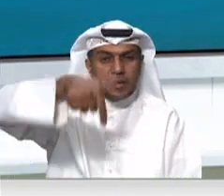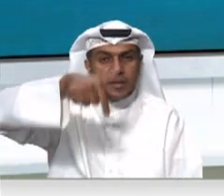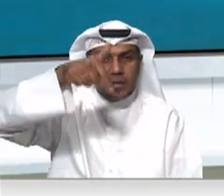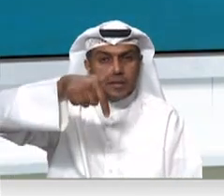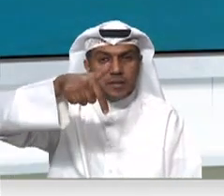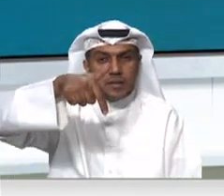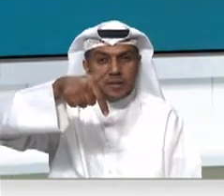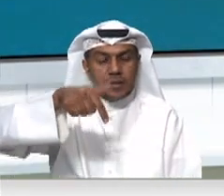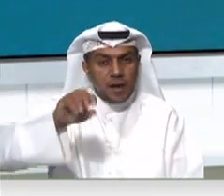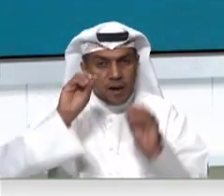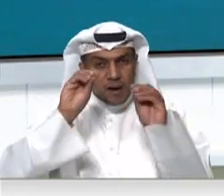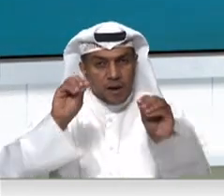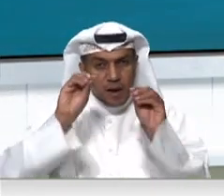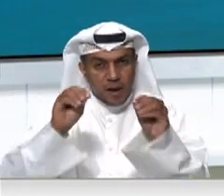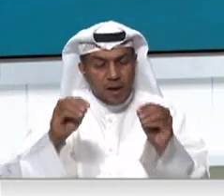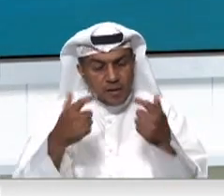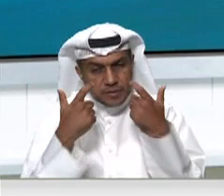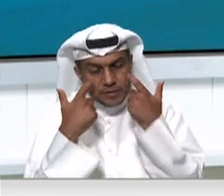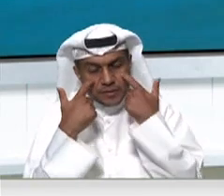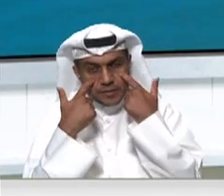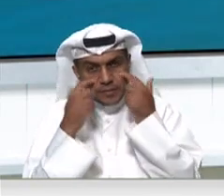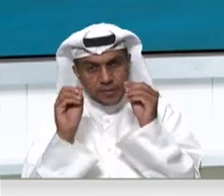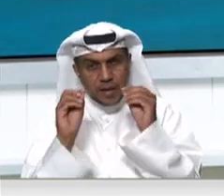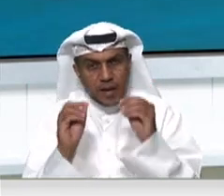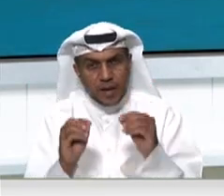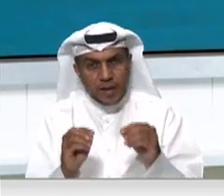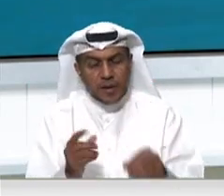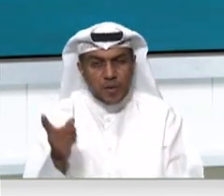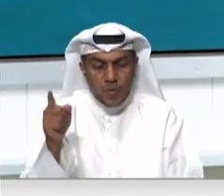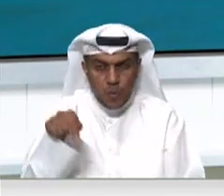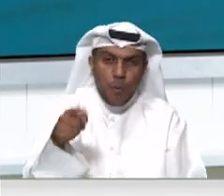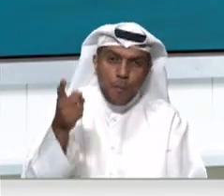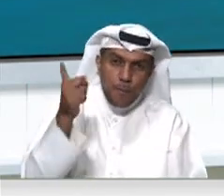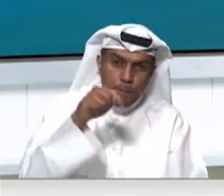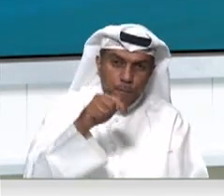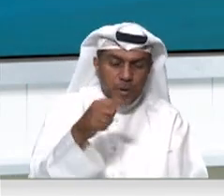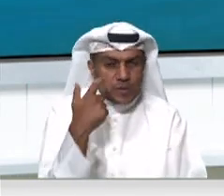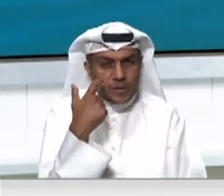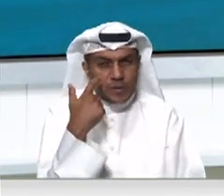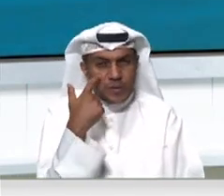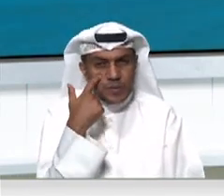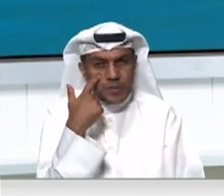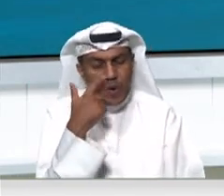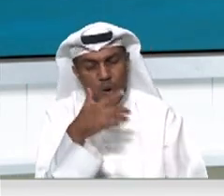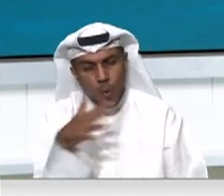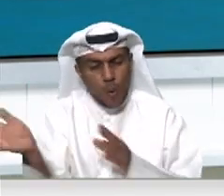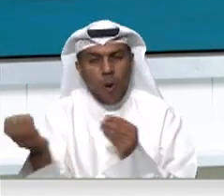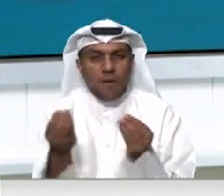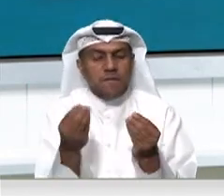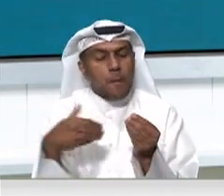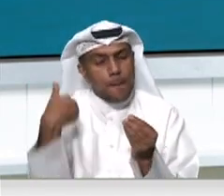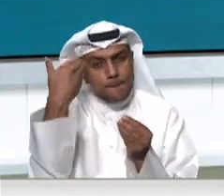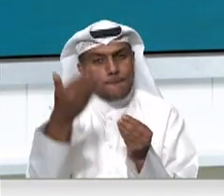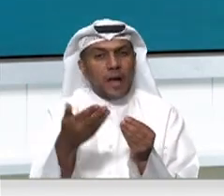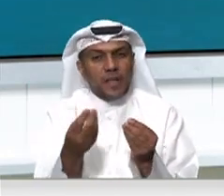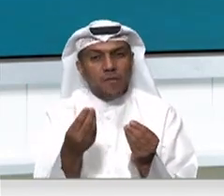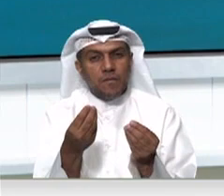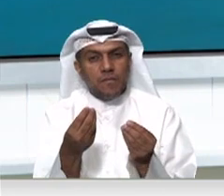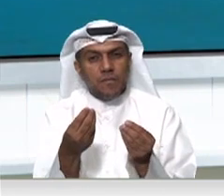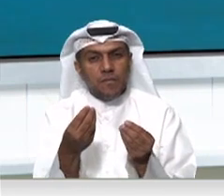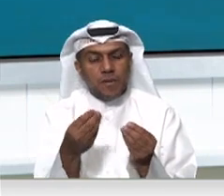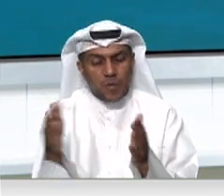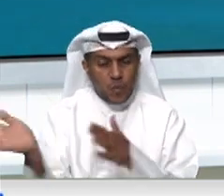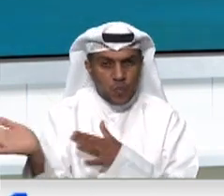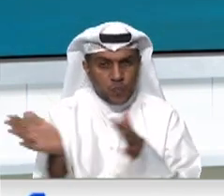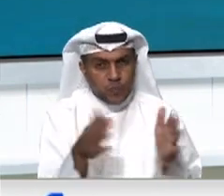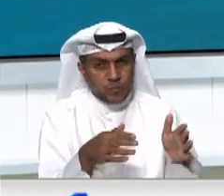ما ننصح بممارسة الأنشطة البحرية خلال يوم وباشر، ومن ثم تبدأ سرعة الرياح تقل وكذلك تعتدل حالة